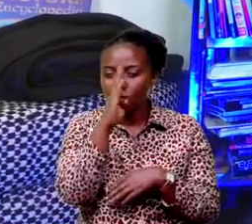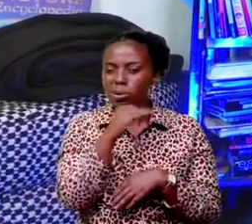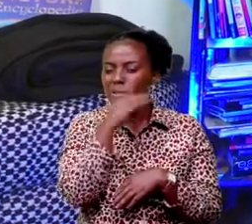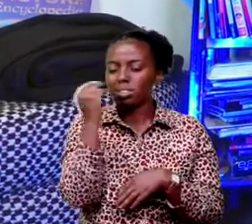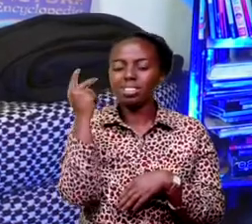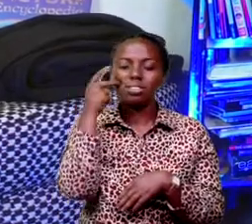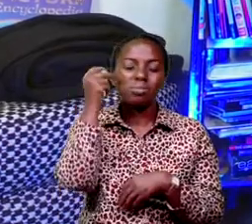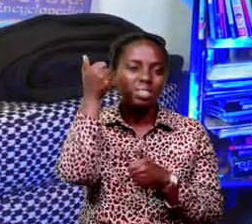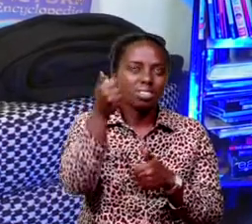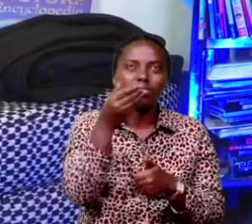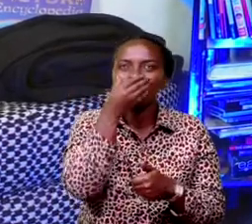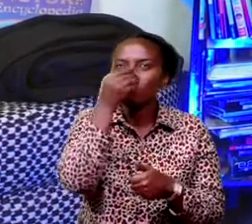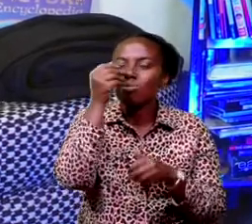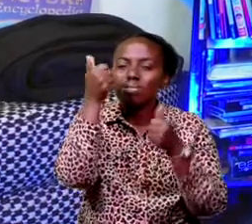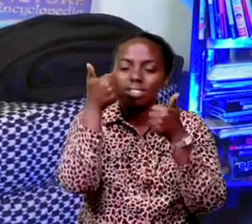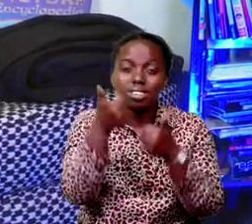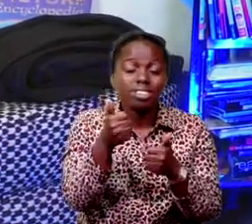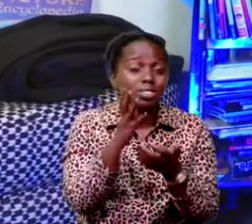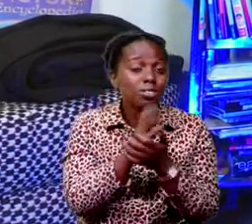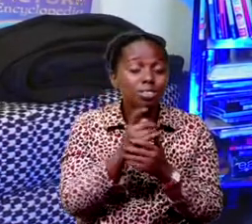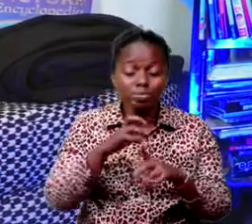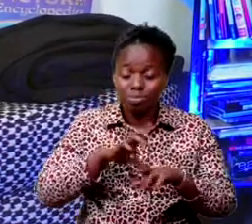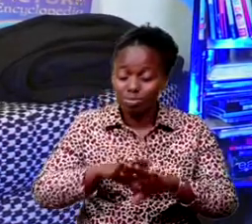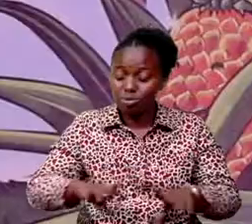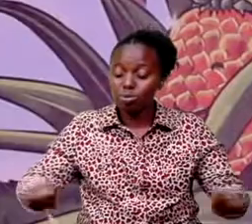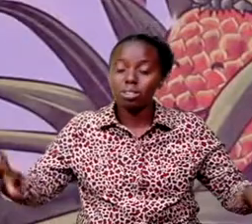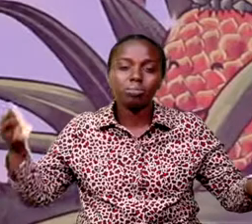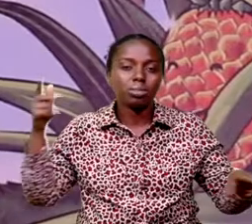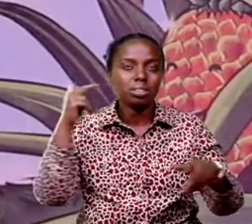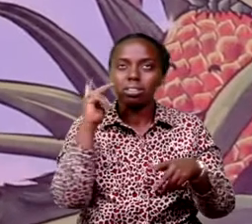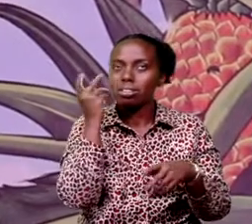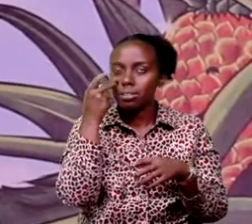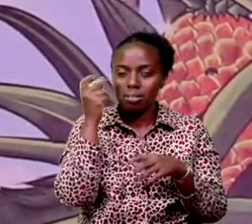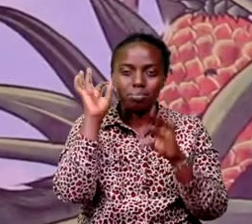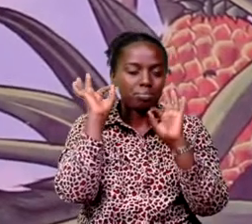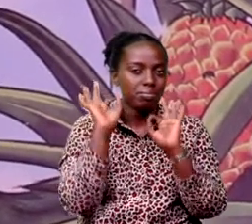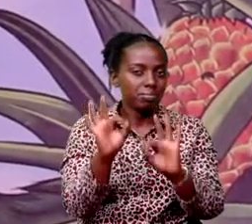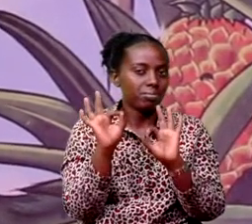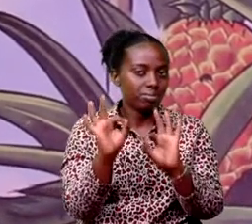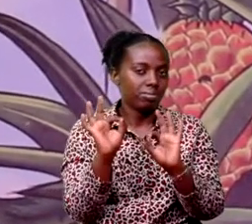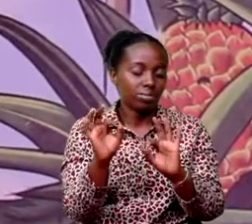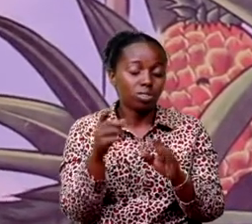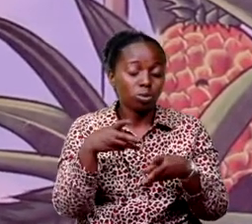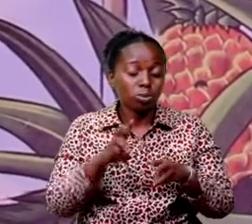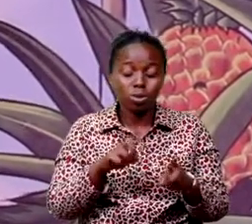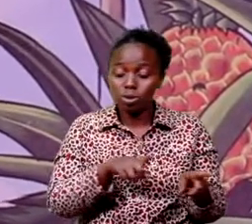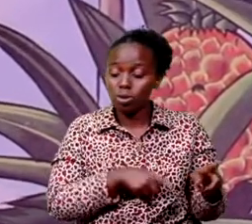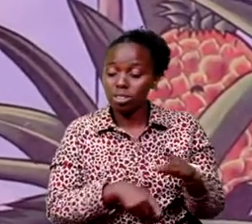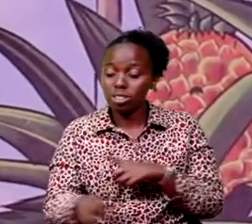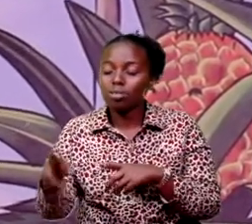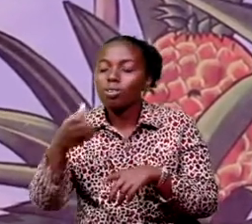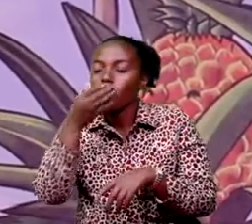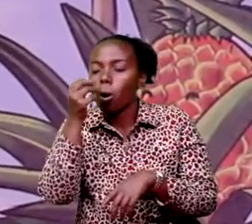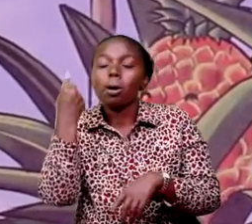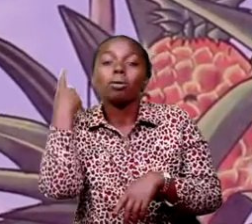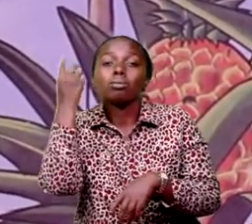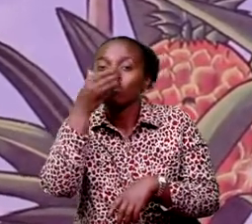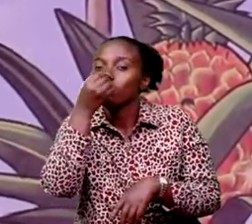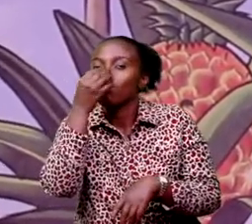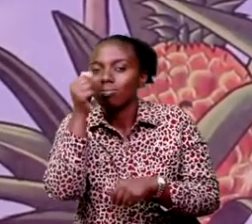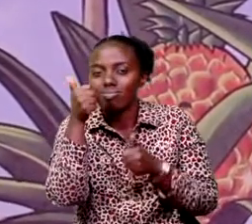neza zihumura neza kuko zitatse umurima we zasaga neza cyane ku buryo niyo wahatambukaga